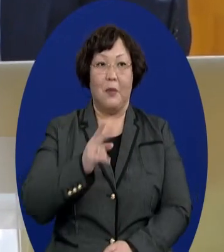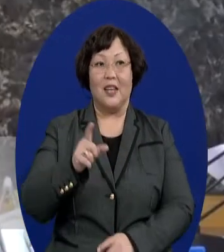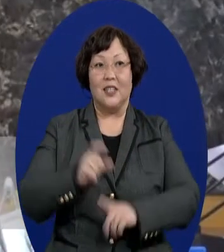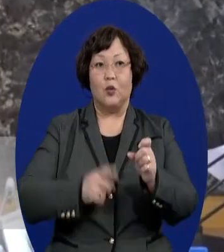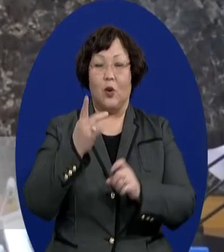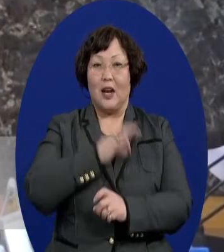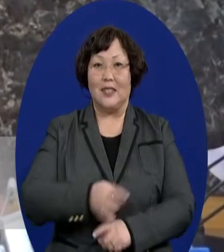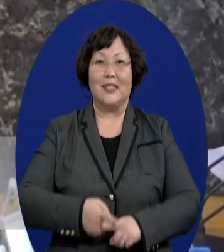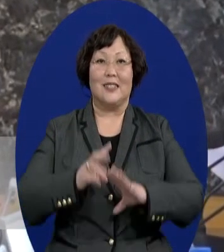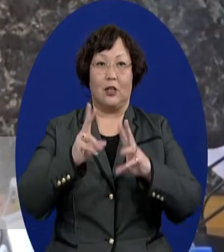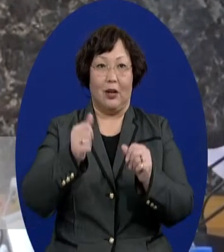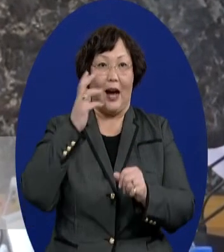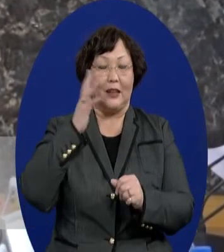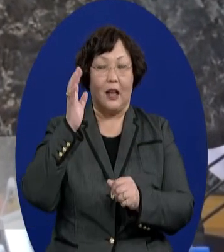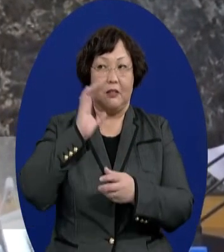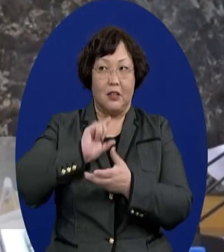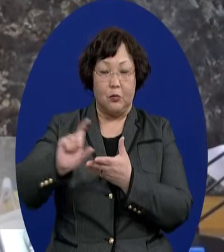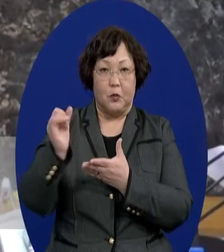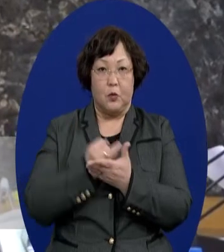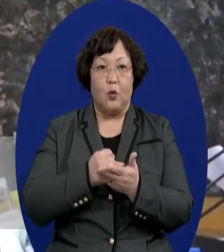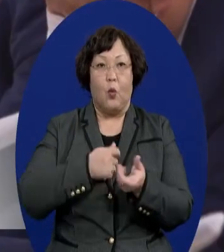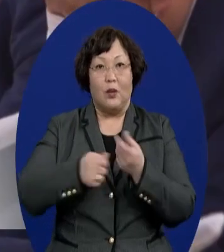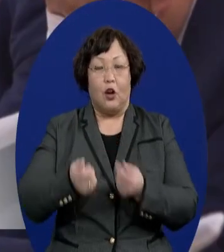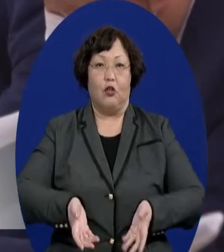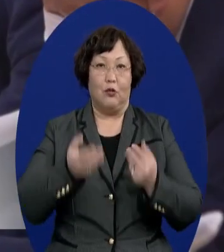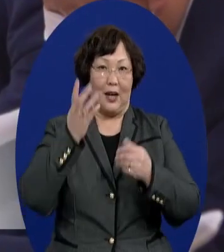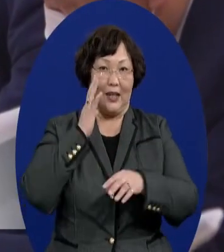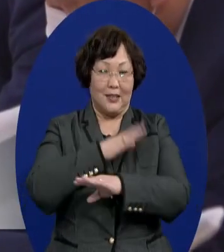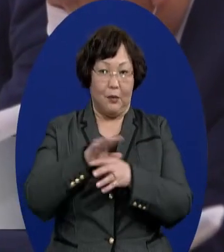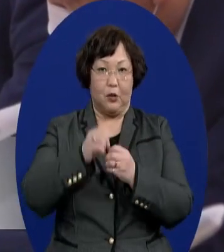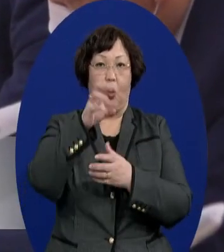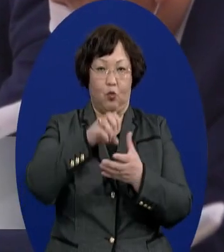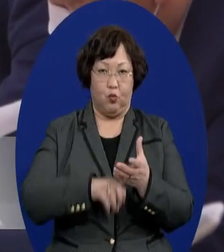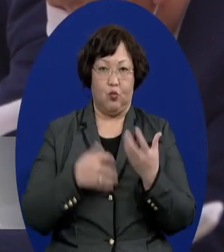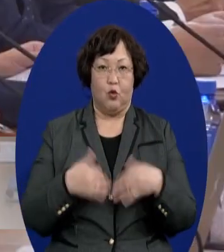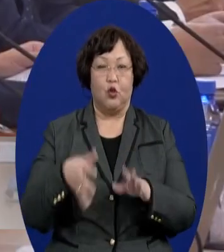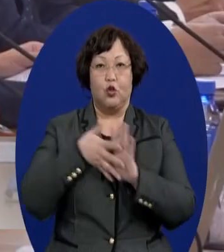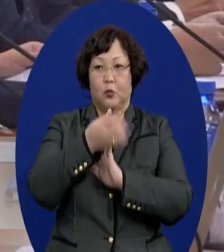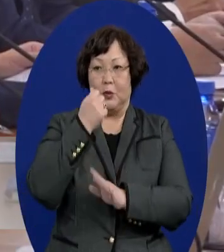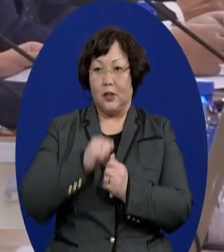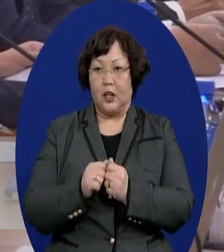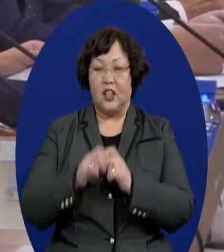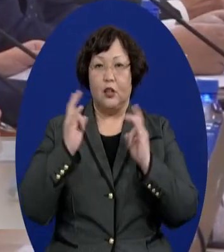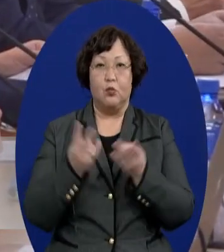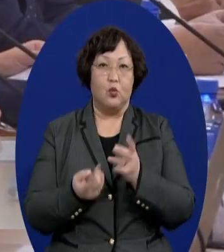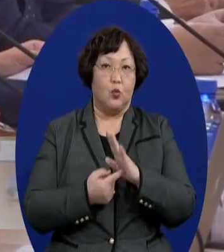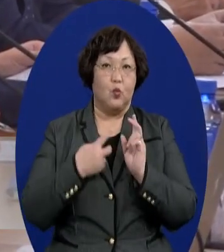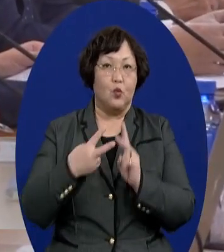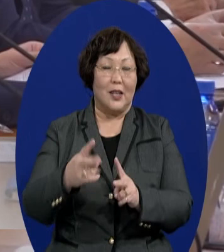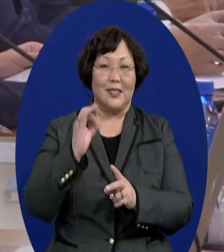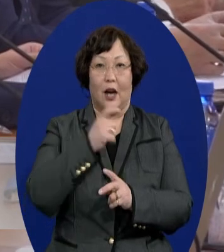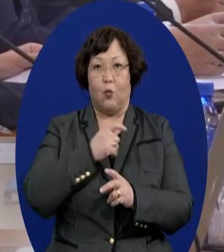сайжруулах, гадаад худалдаа хөнгөвчлөх ажлыг хэрэгжүүлэхээр тусгасан байна. Харин төсвийн зарлагын хувьд нийгмийн суур үйлчилгээний санхүүжилтэд шинчилт